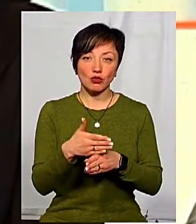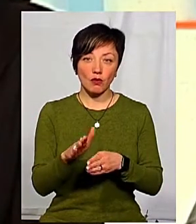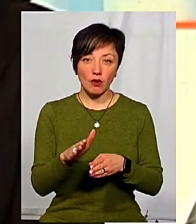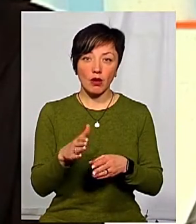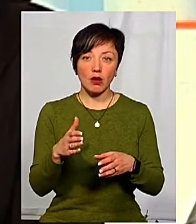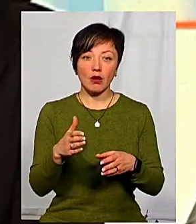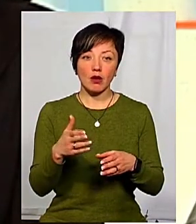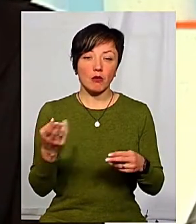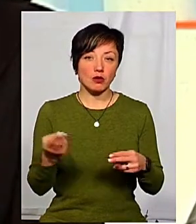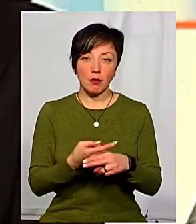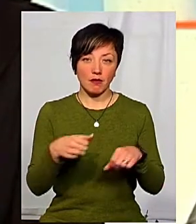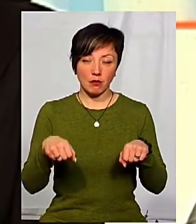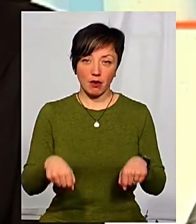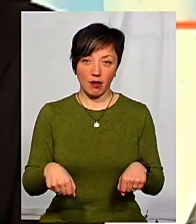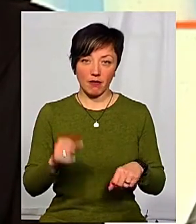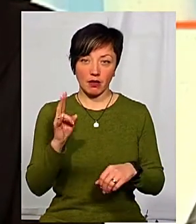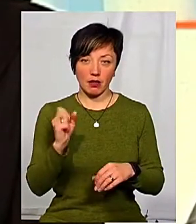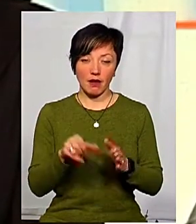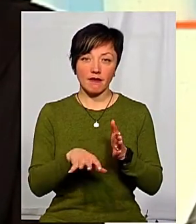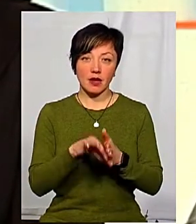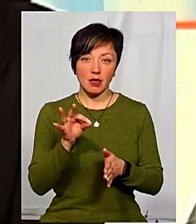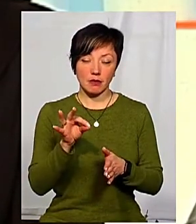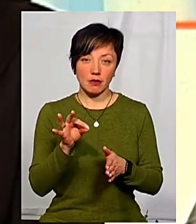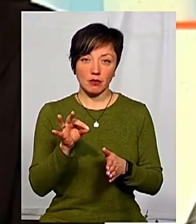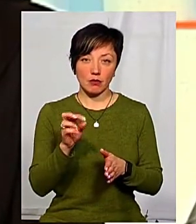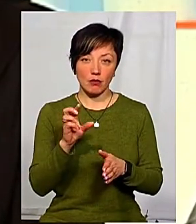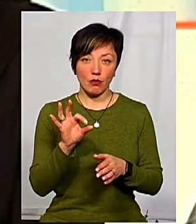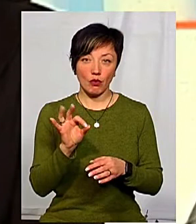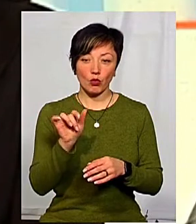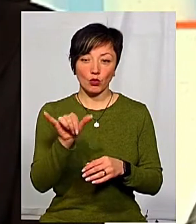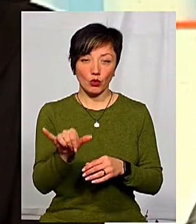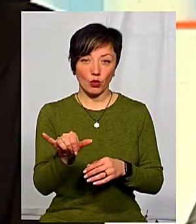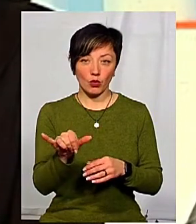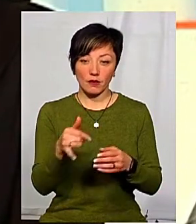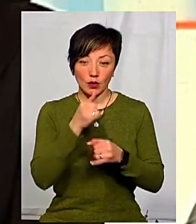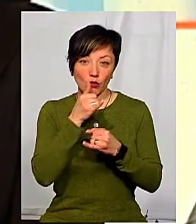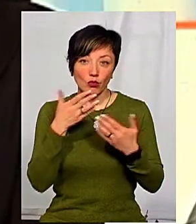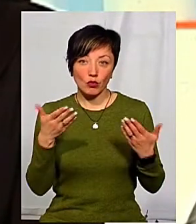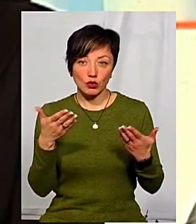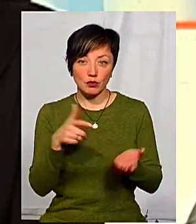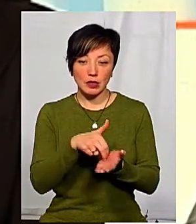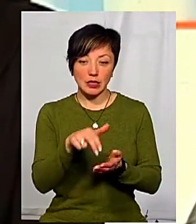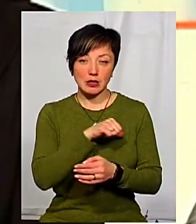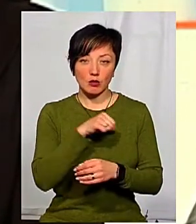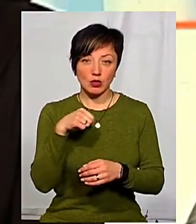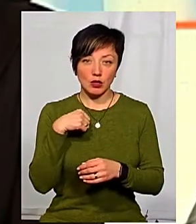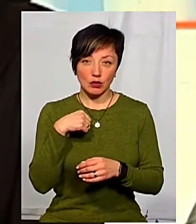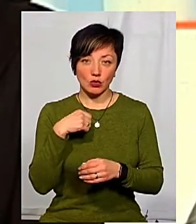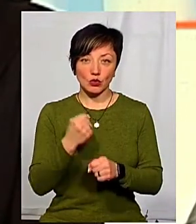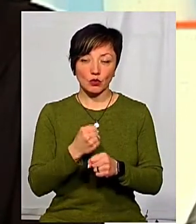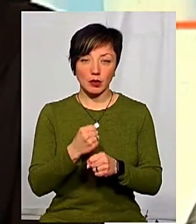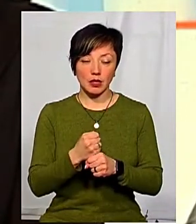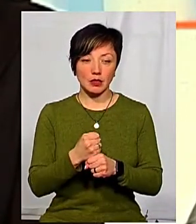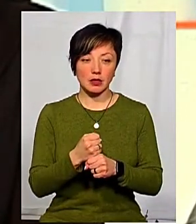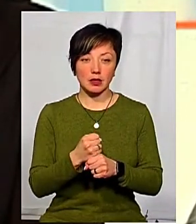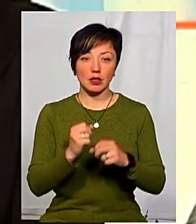частково позбавлений права на вибір, тому що в нього він не може піти і самостійно